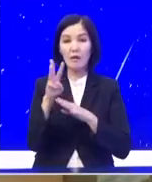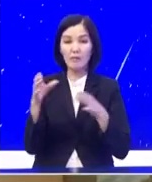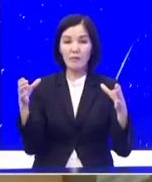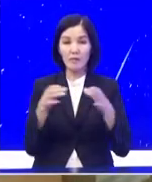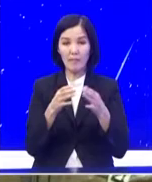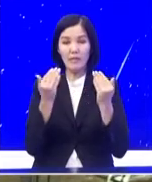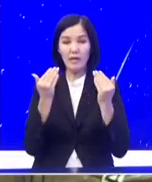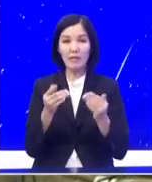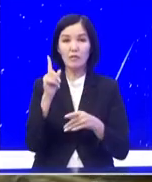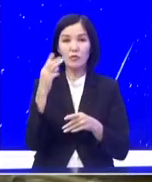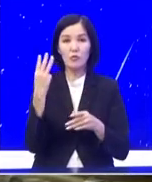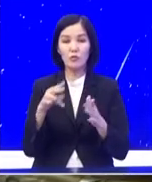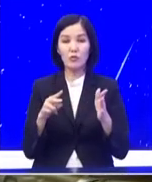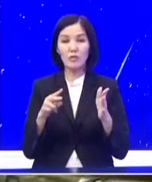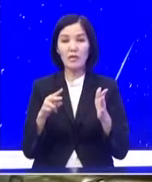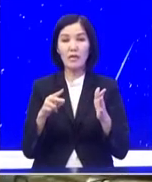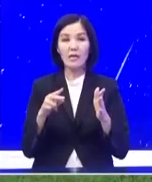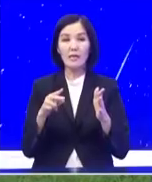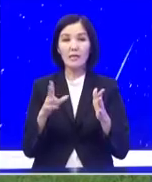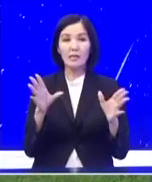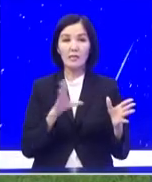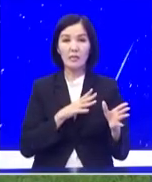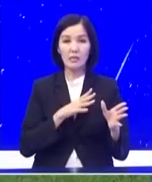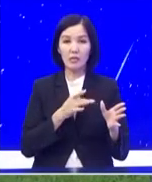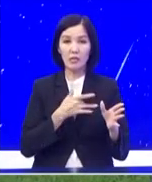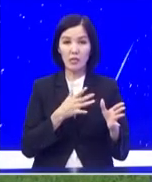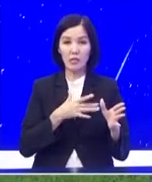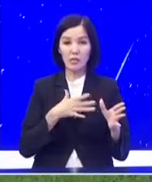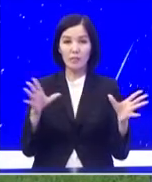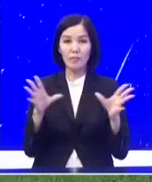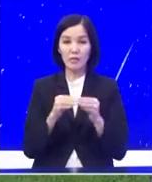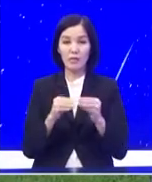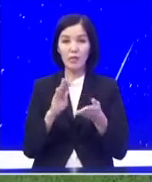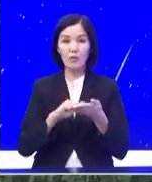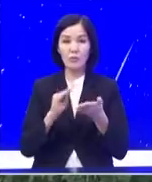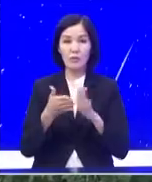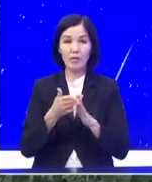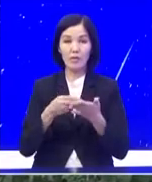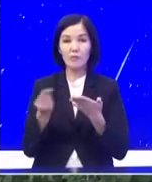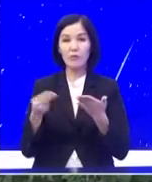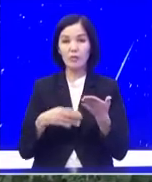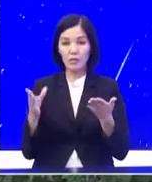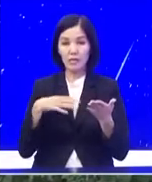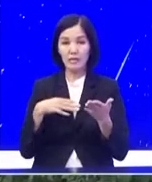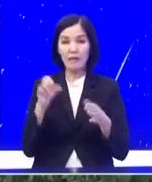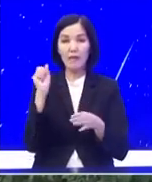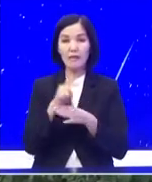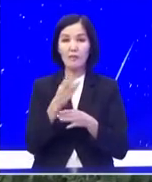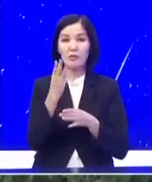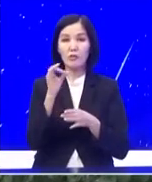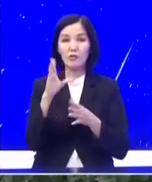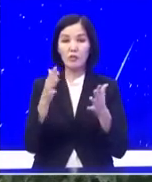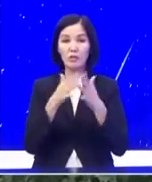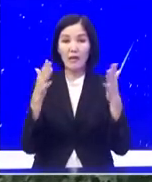Аумаққа қарасты 130 жекеменшік серіктестікпен келісім шарт жасасқан. Эпид уақытта дәріге деген тапсырыс көлемі 3 есеге